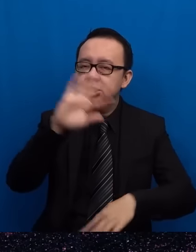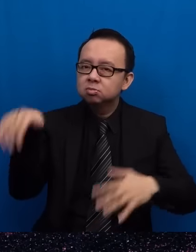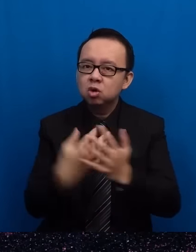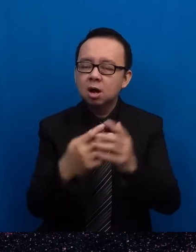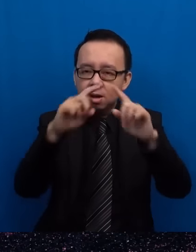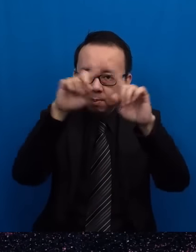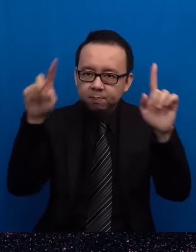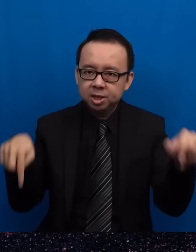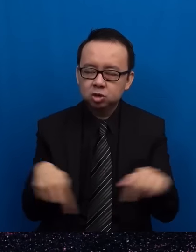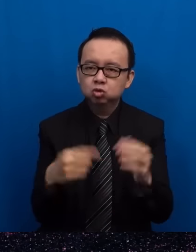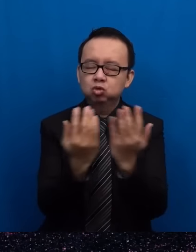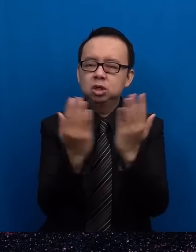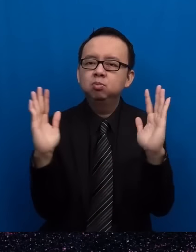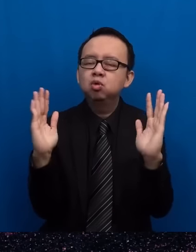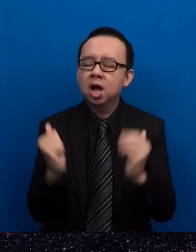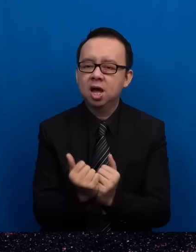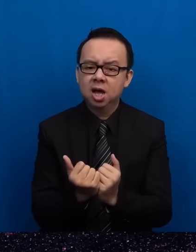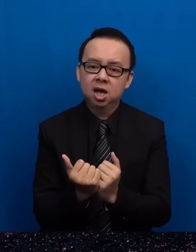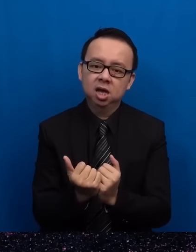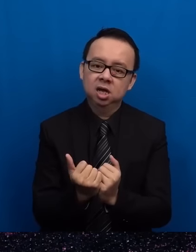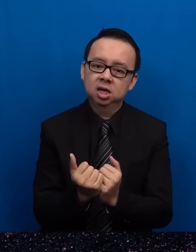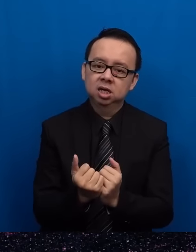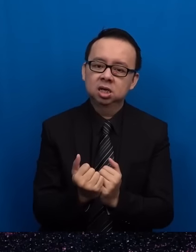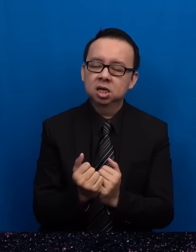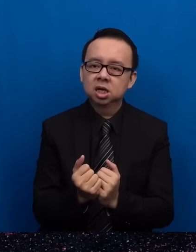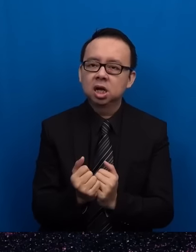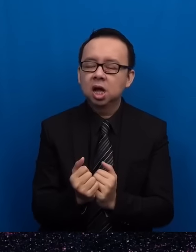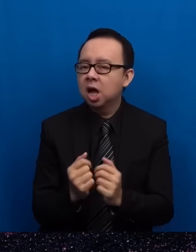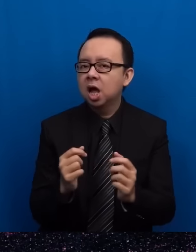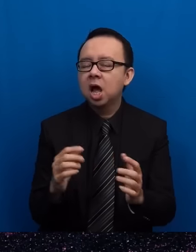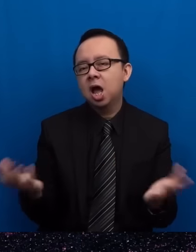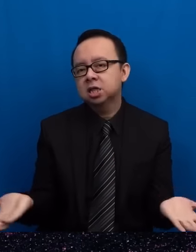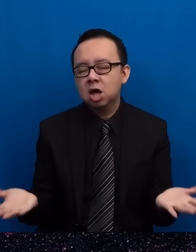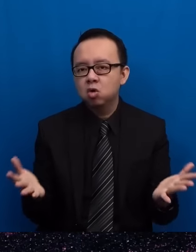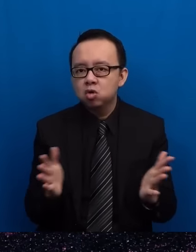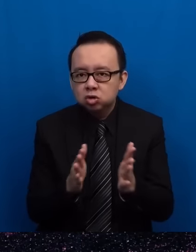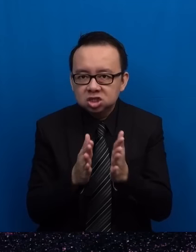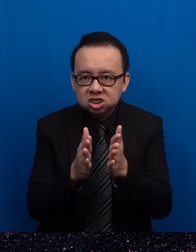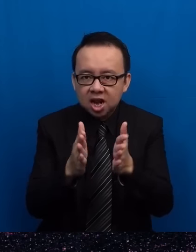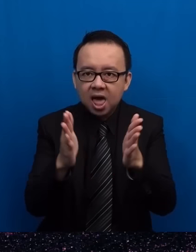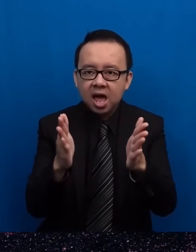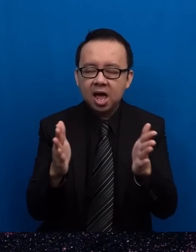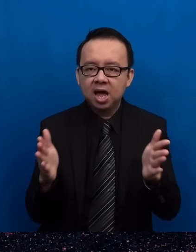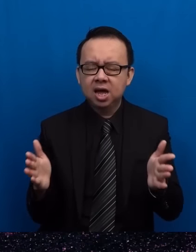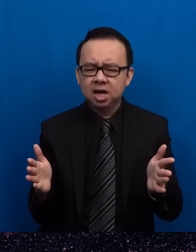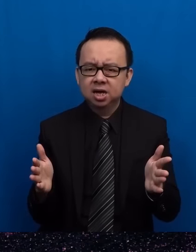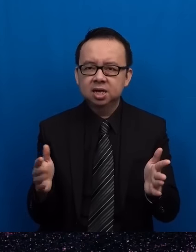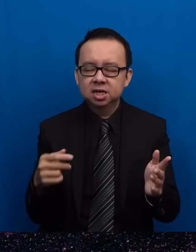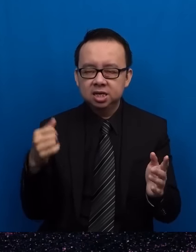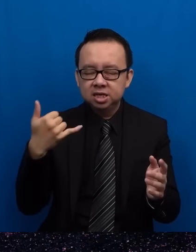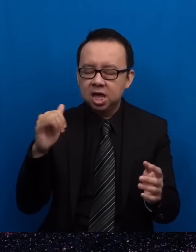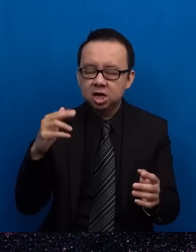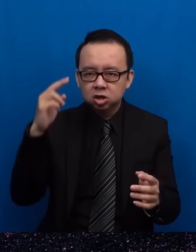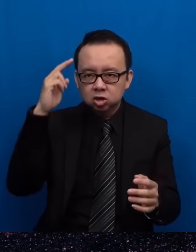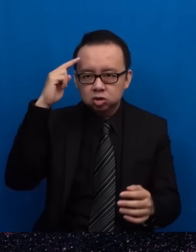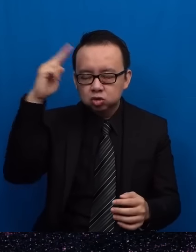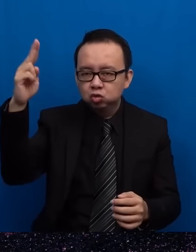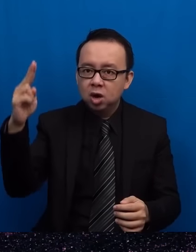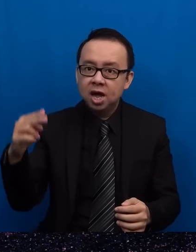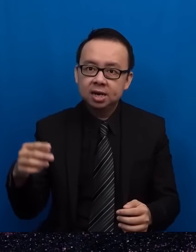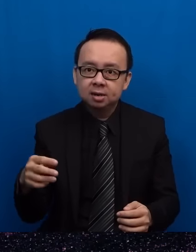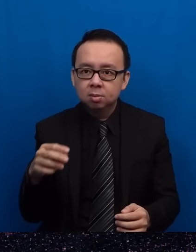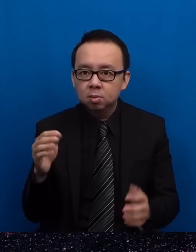terbuka atau sebuah celah indah. Tuhan sediakan di depan Anda. Siap-siap